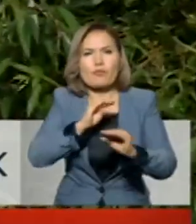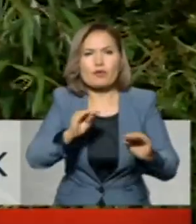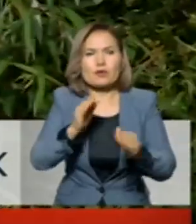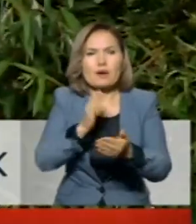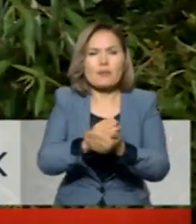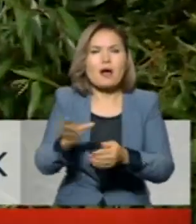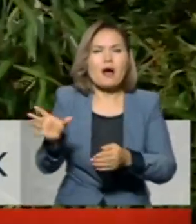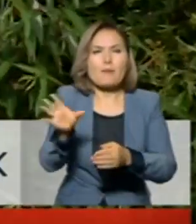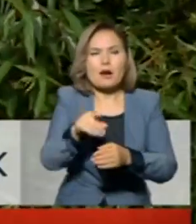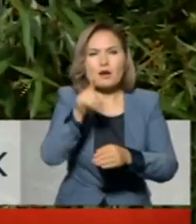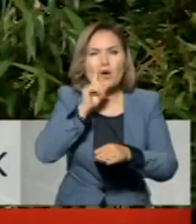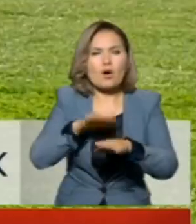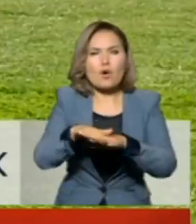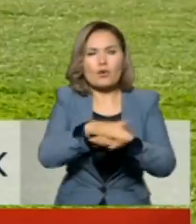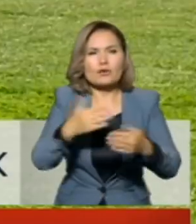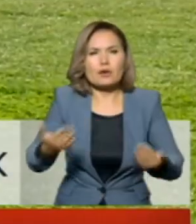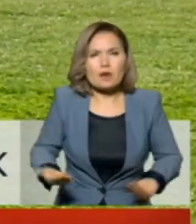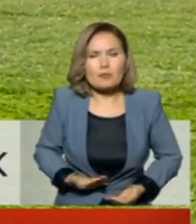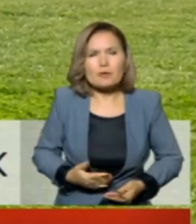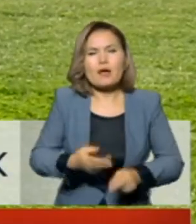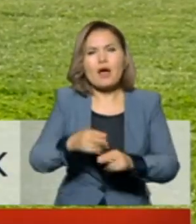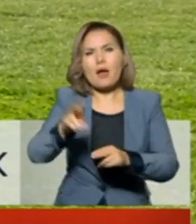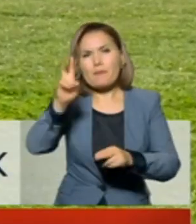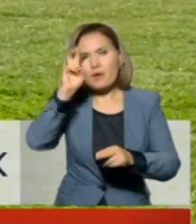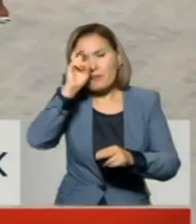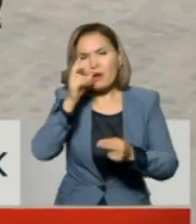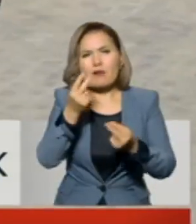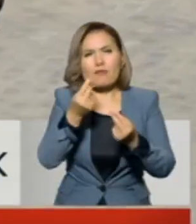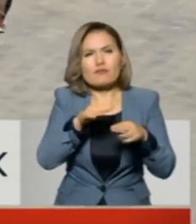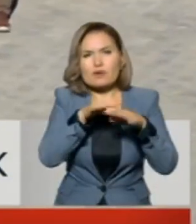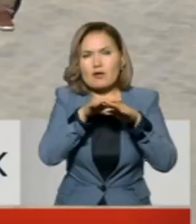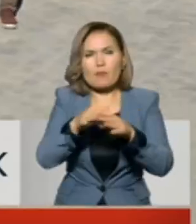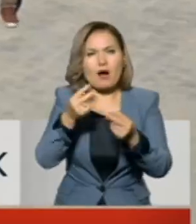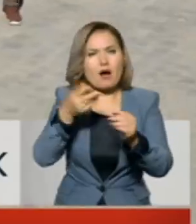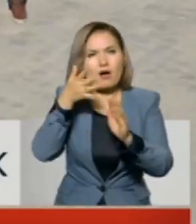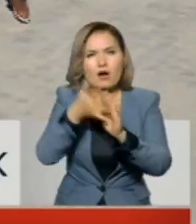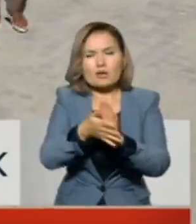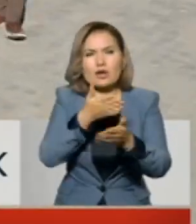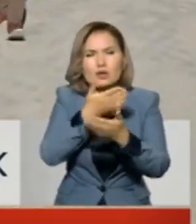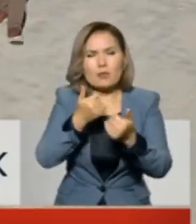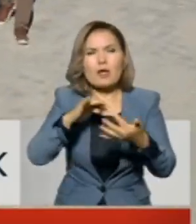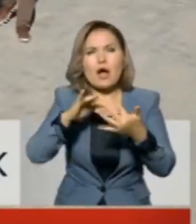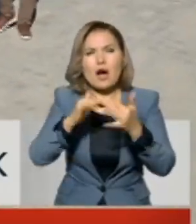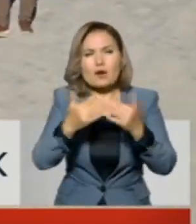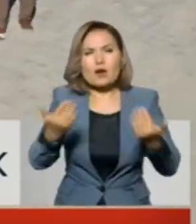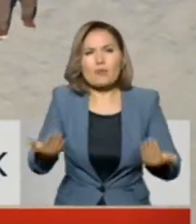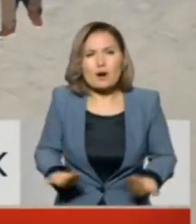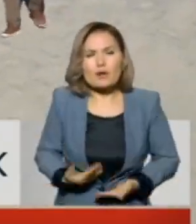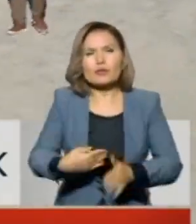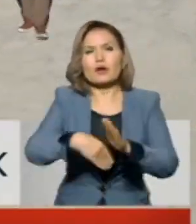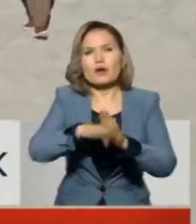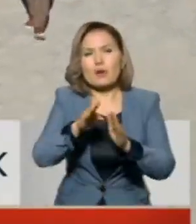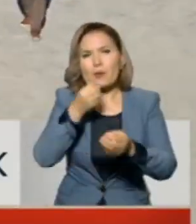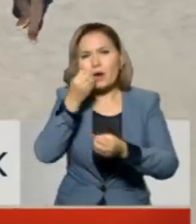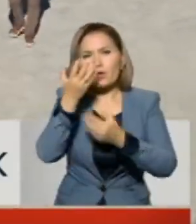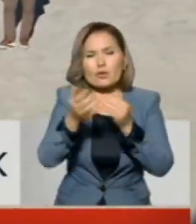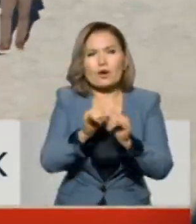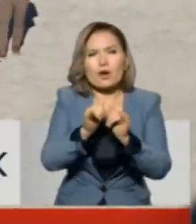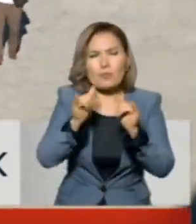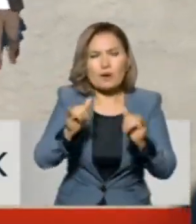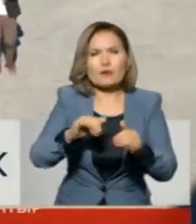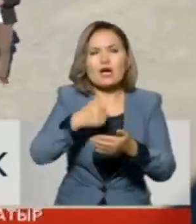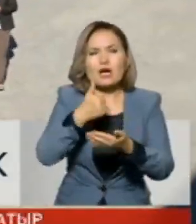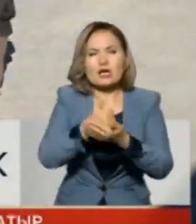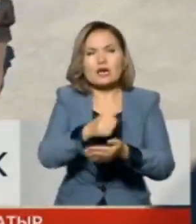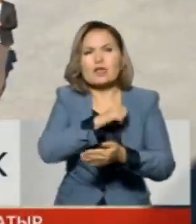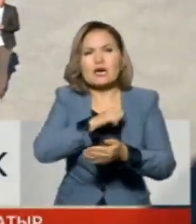жасалған. Бірақ бұл жұмыстарға мемлекеттен бір тиын қаржы жұмсалмайды. Себебі ауылдың әлеуетін көтеріп, көркейту көгалдандыруды